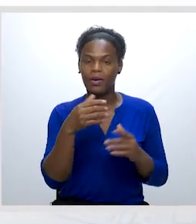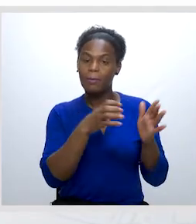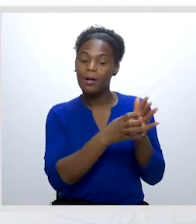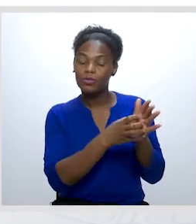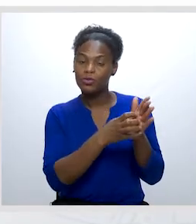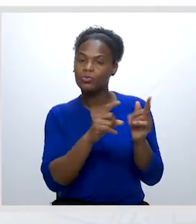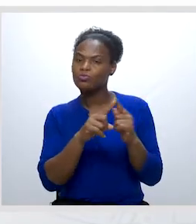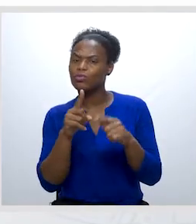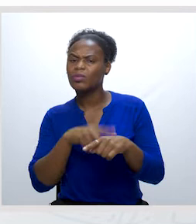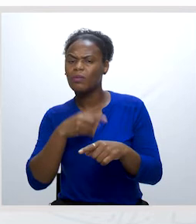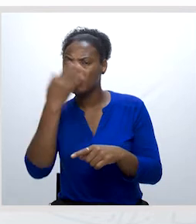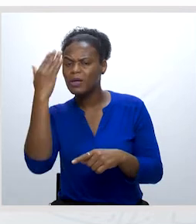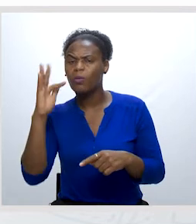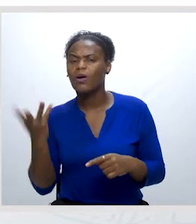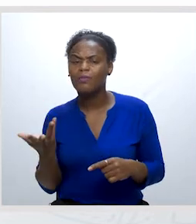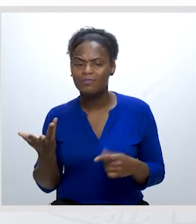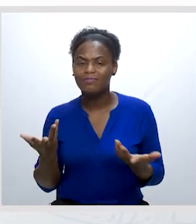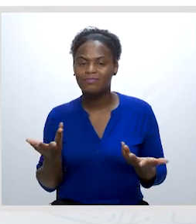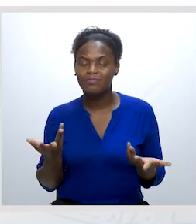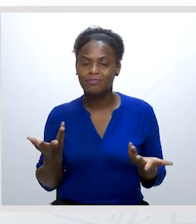à quel moment d'une journée?